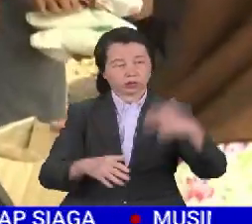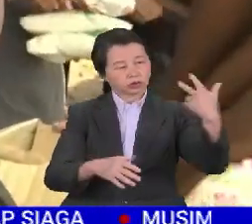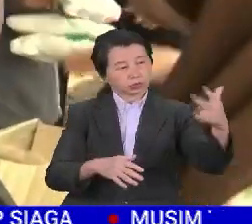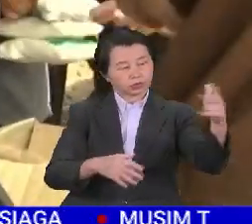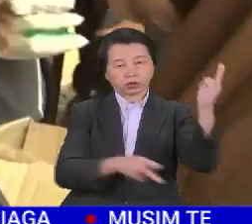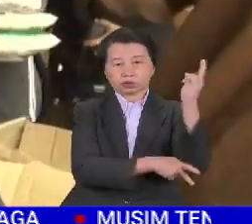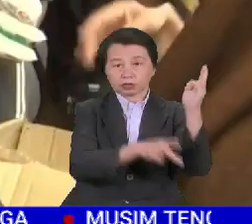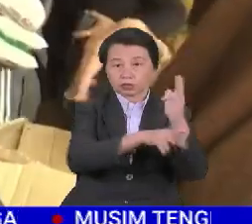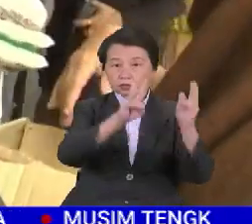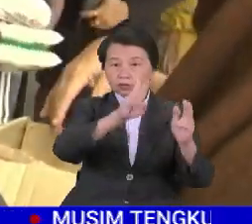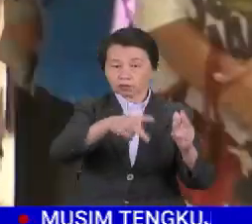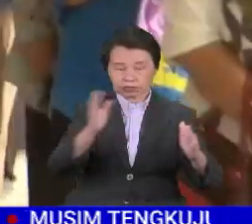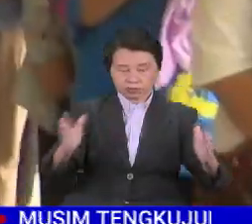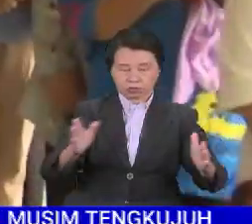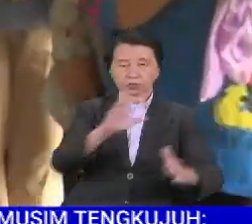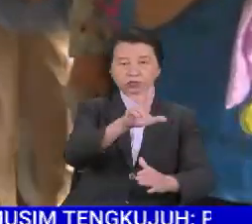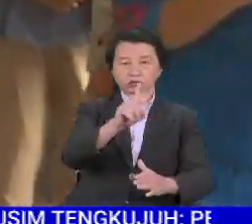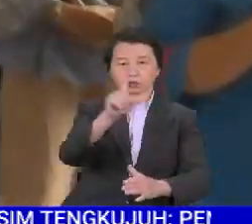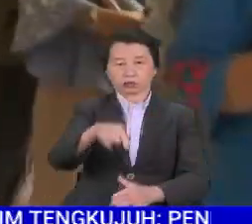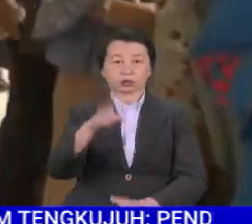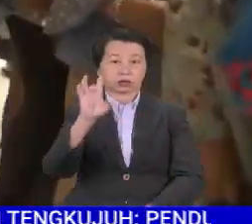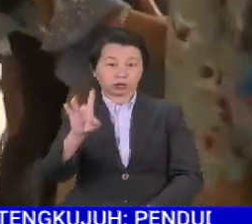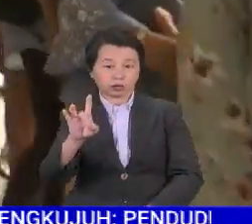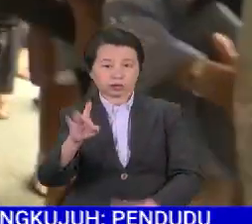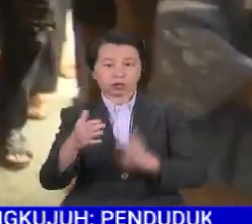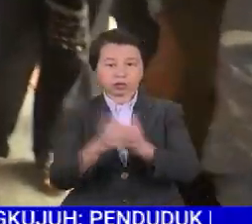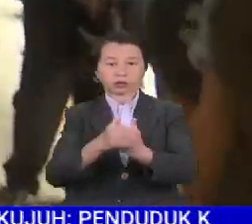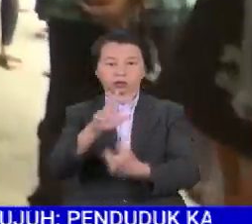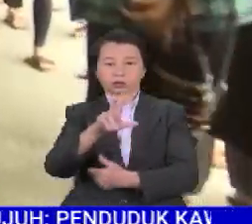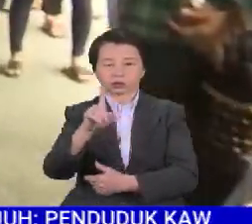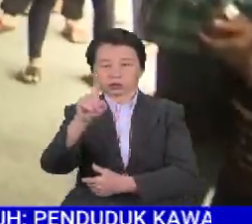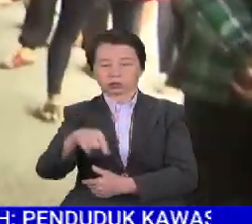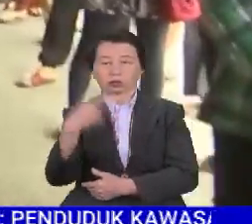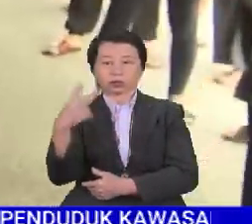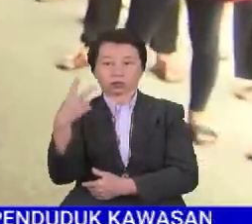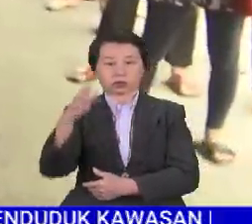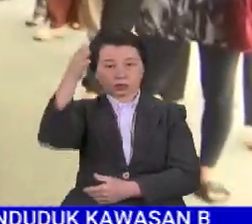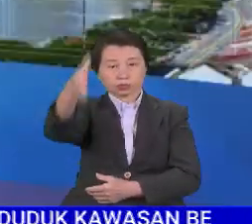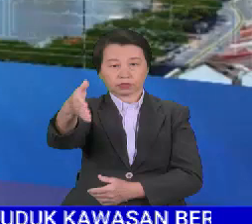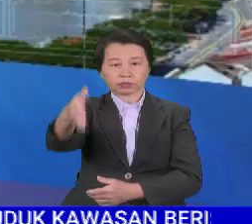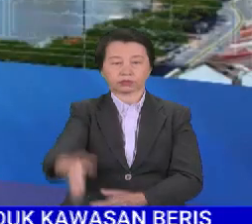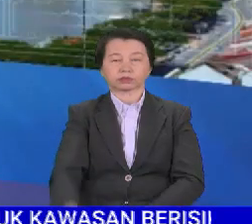parlimen di wilayah persekutuan bagi tempoh 31 Ogos lepas sehingga 31 Disember depan.